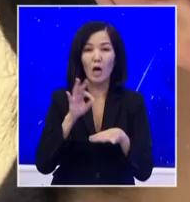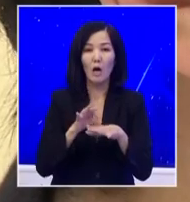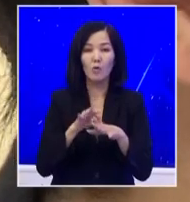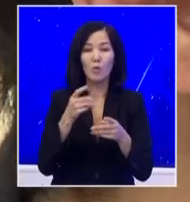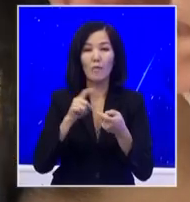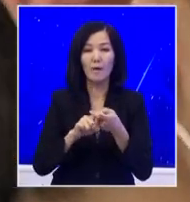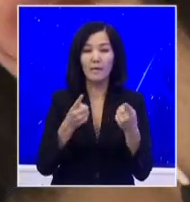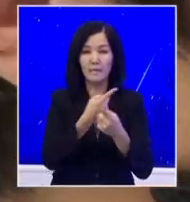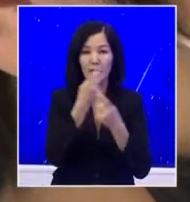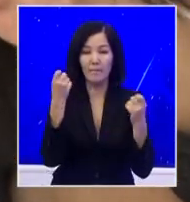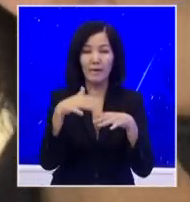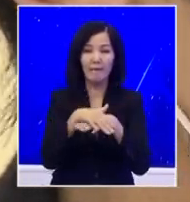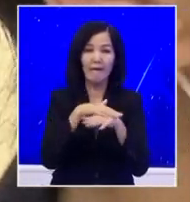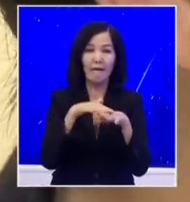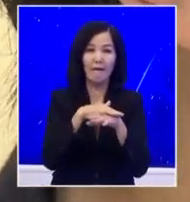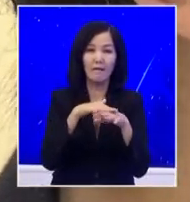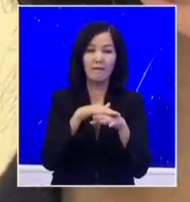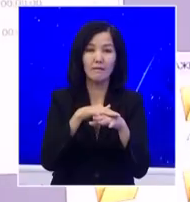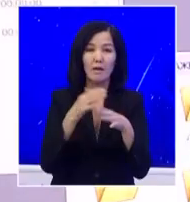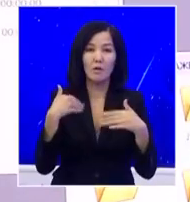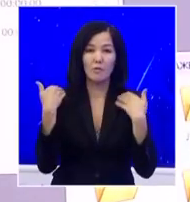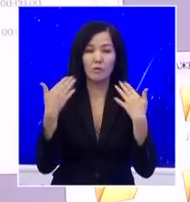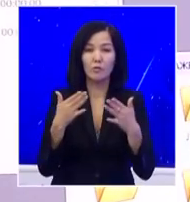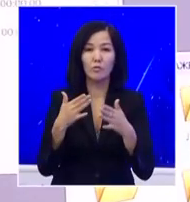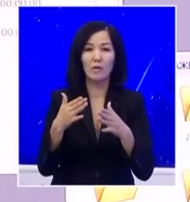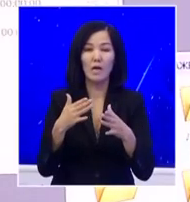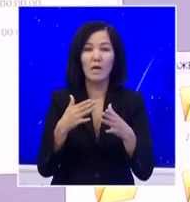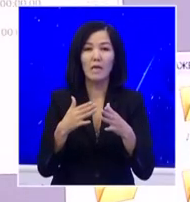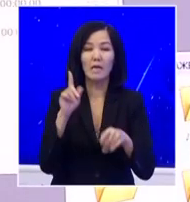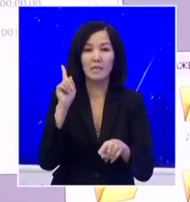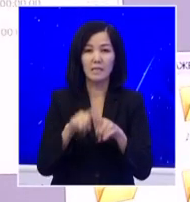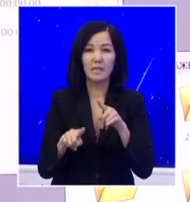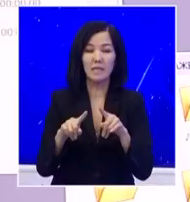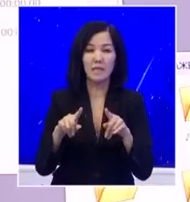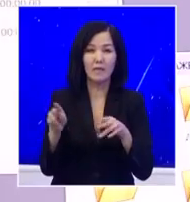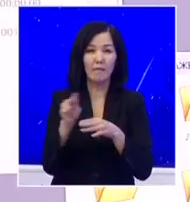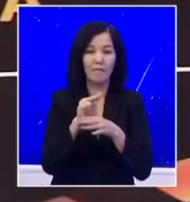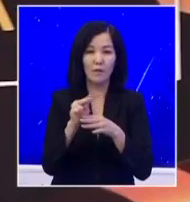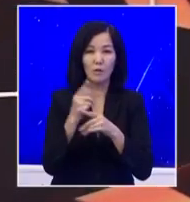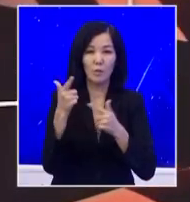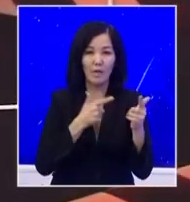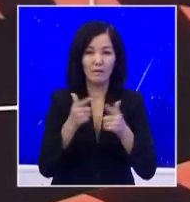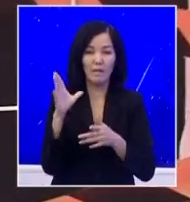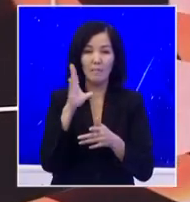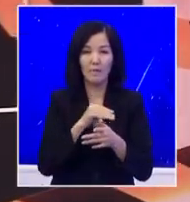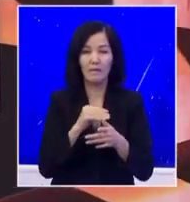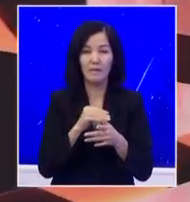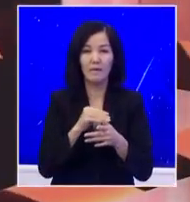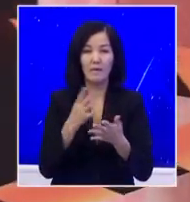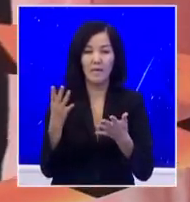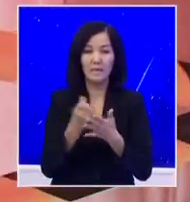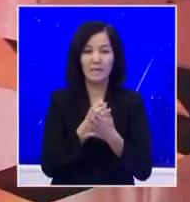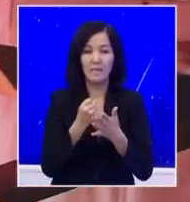соңғы мәліметтерді елге жеткізуде шапшаңдық танытып, сапалы сюжет ролик дайындай білді. Әр материалды өңдеп, сәтті